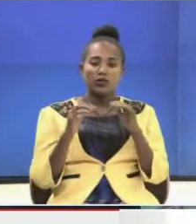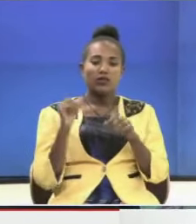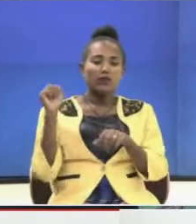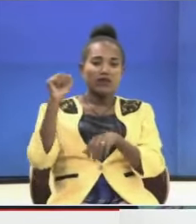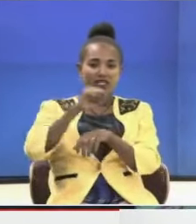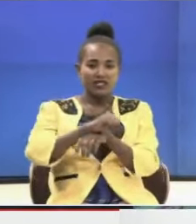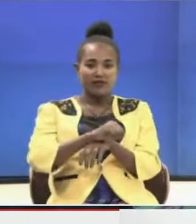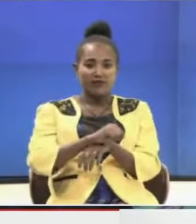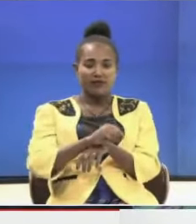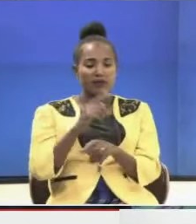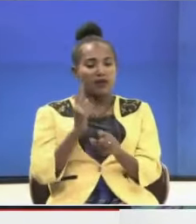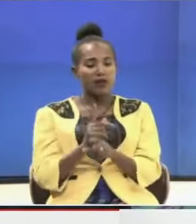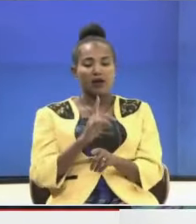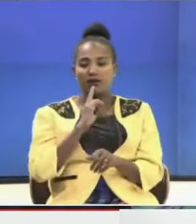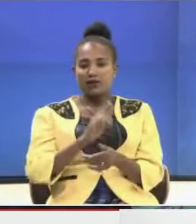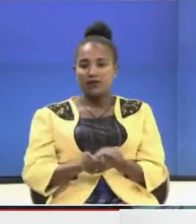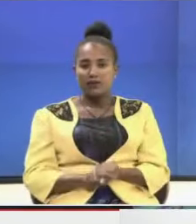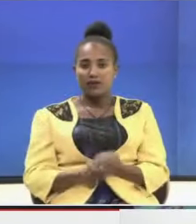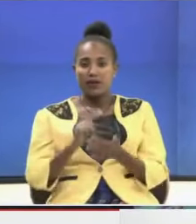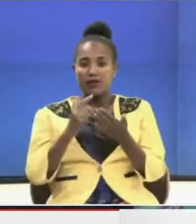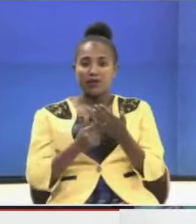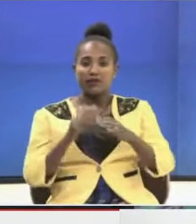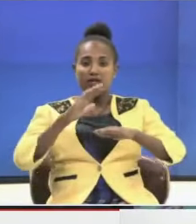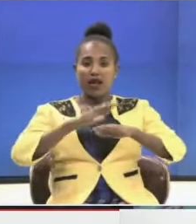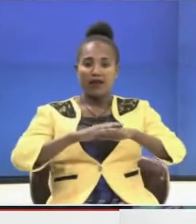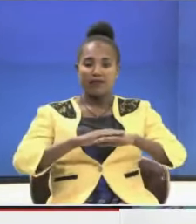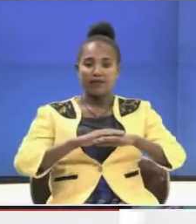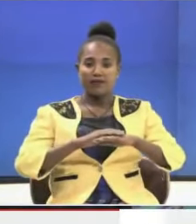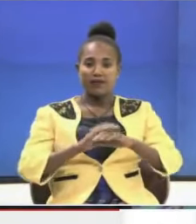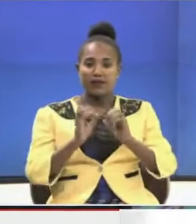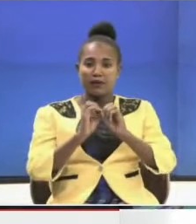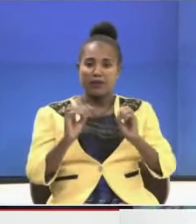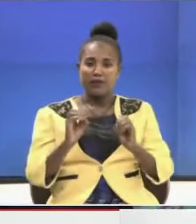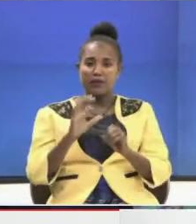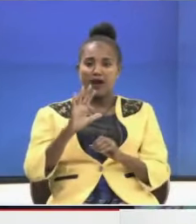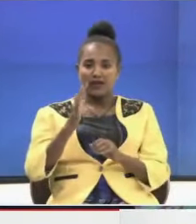እንደምናሸንፍ የተረጋገጠ ነው። በዚህ ላይ